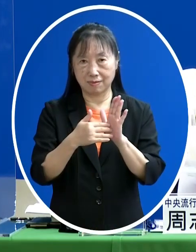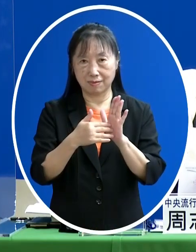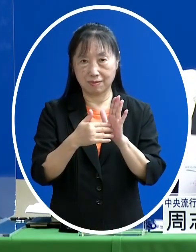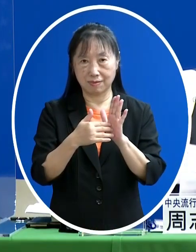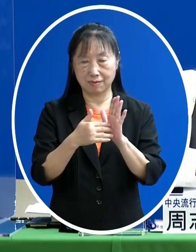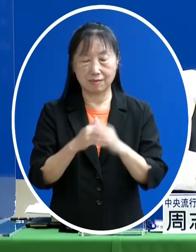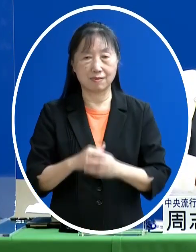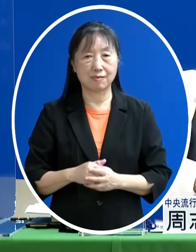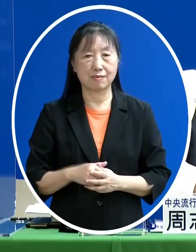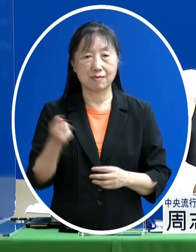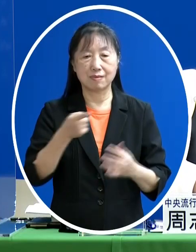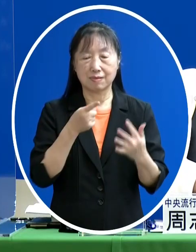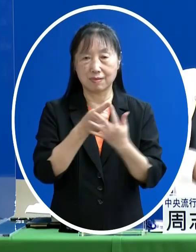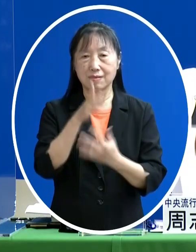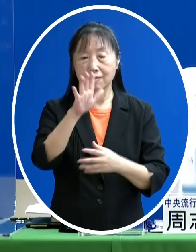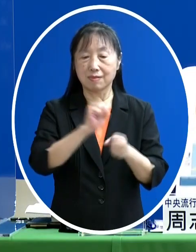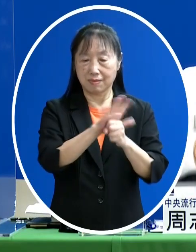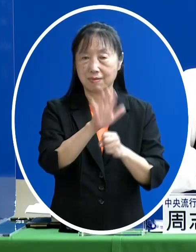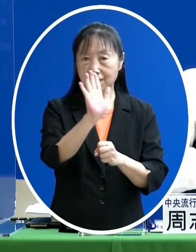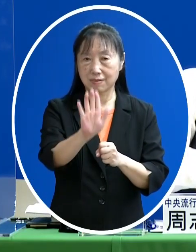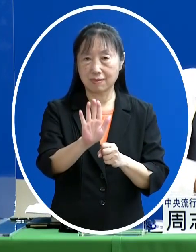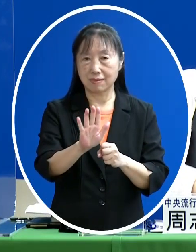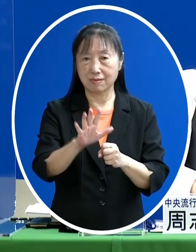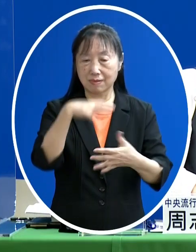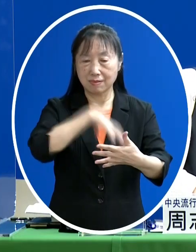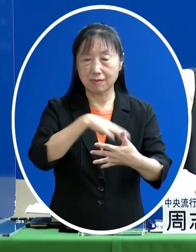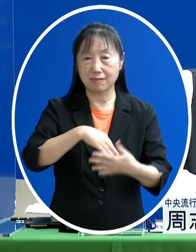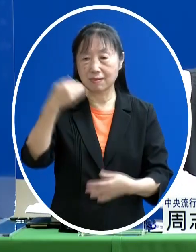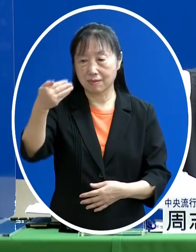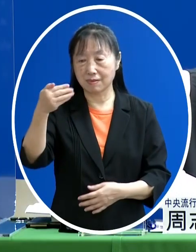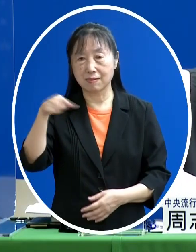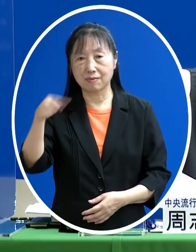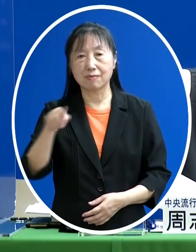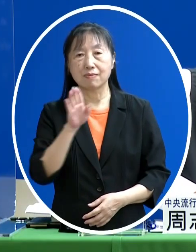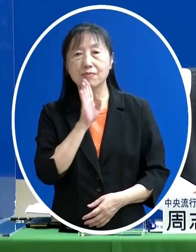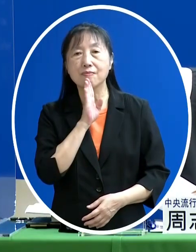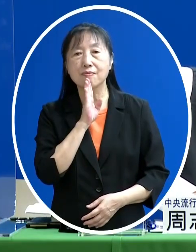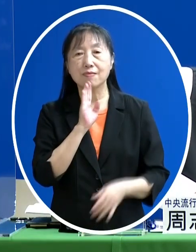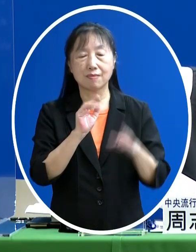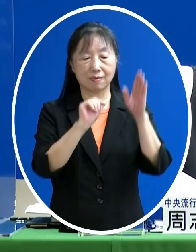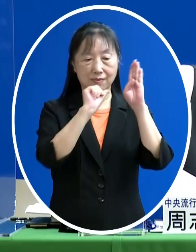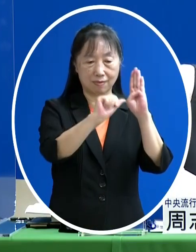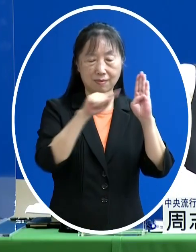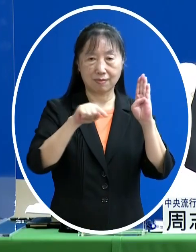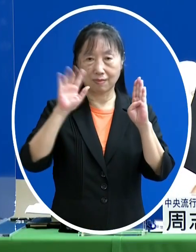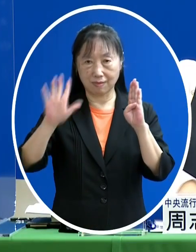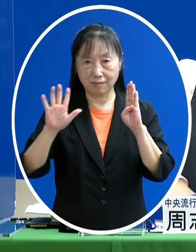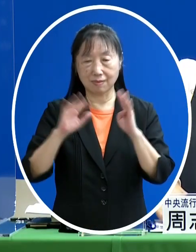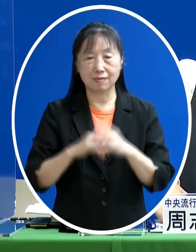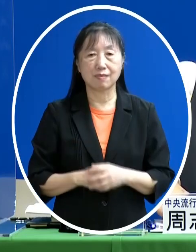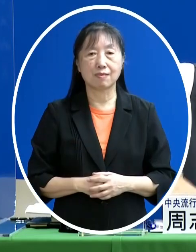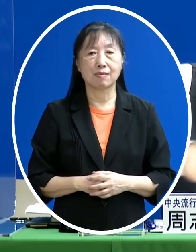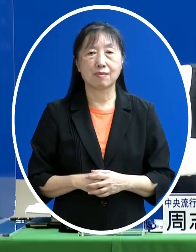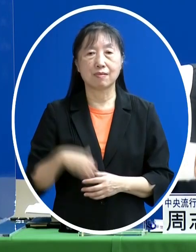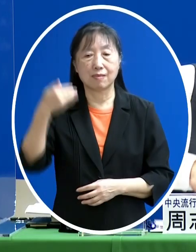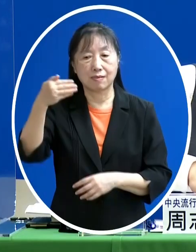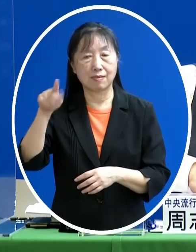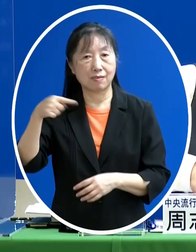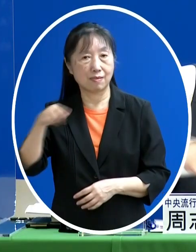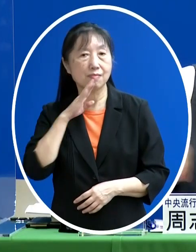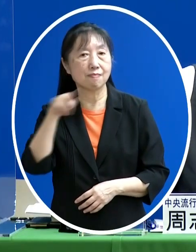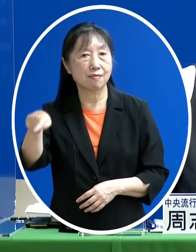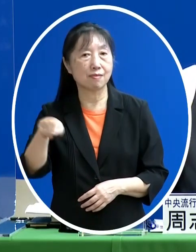个Omicron 哈。那其中就是有这9例是属于这个 BA.5 的这个个案哈。那这9例